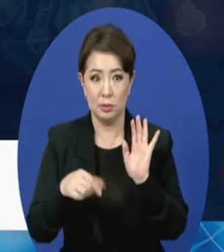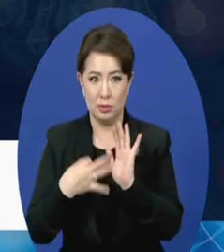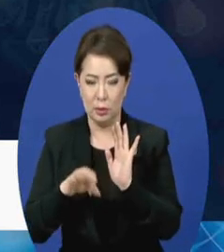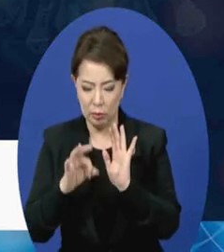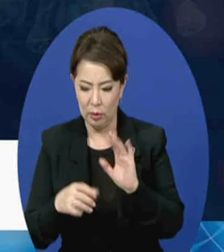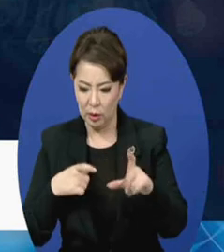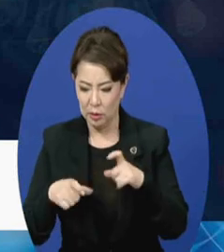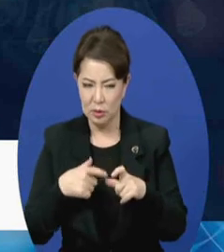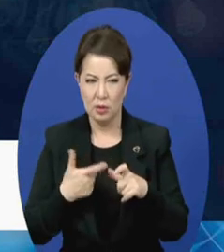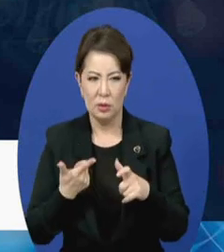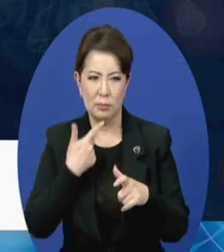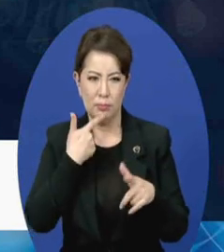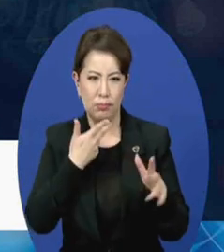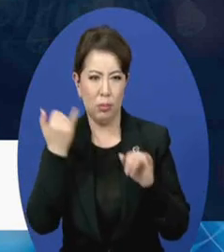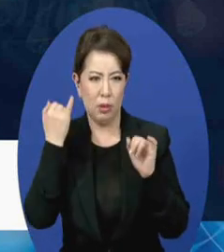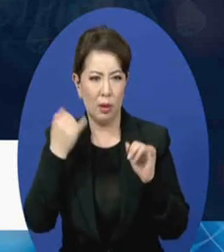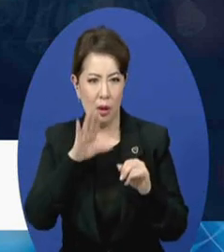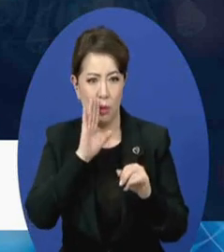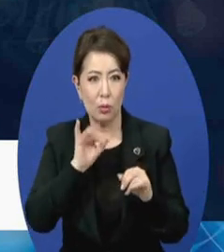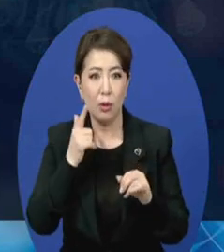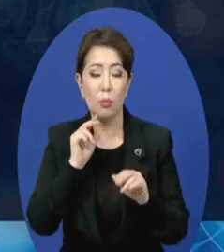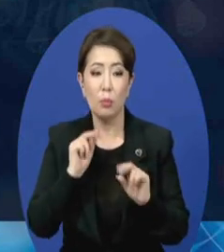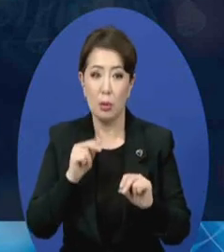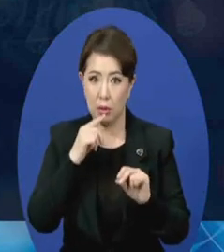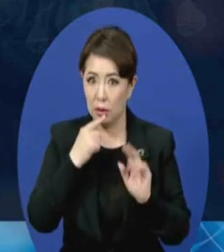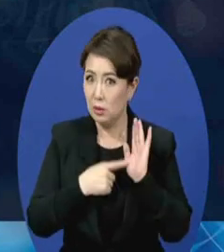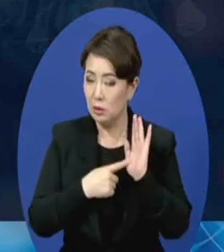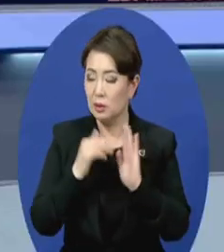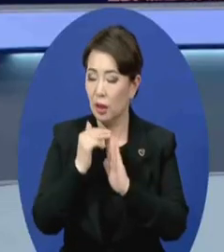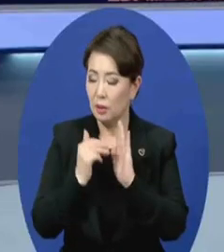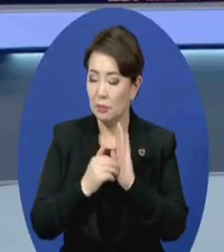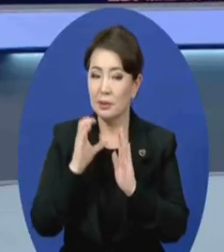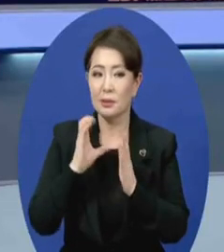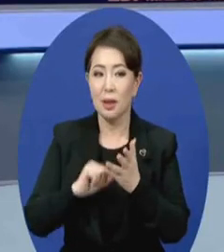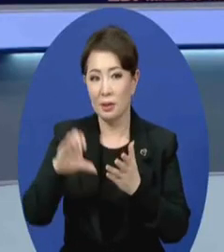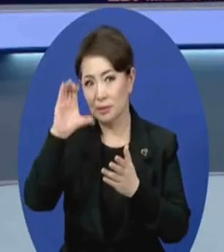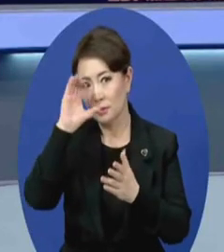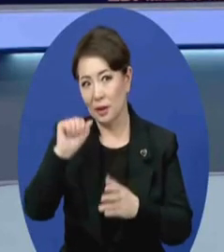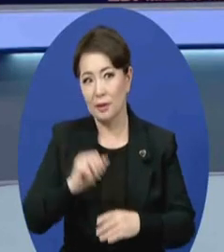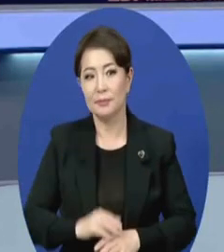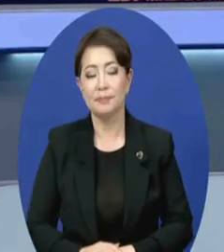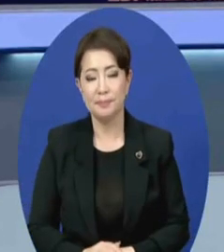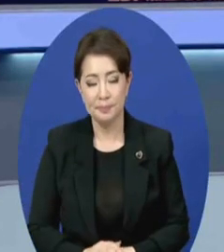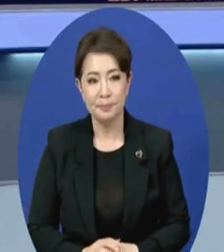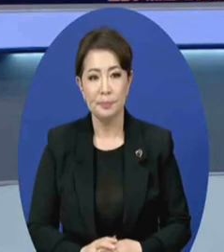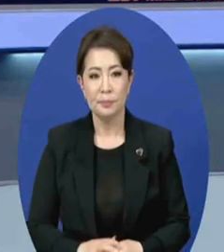хүн зохилт болно хэмээн сангийн сайд тайлбарласан юм а.